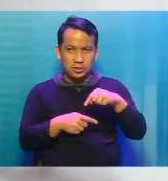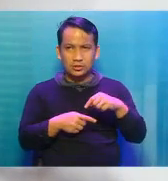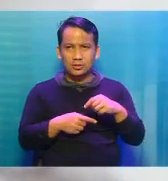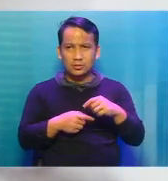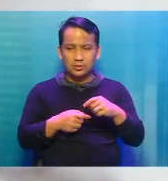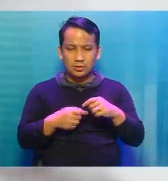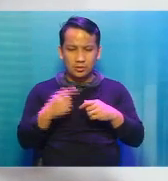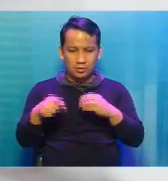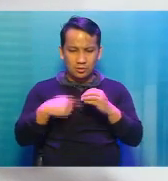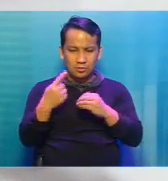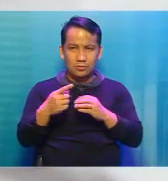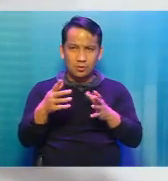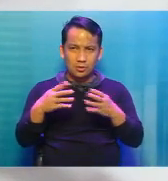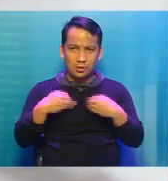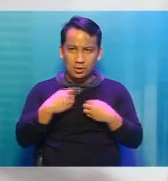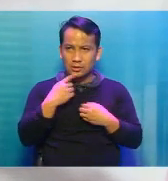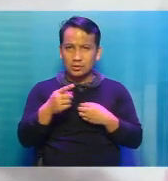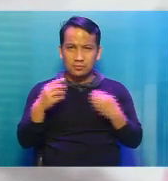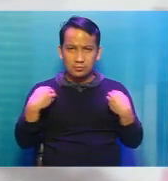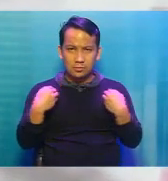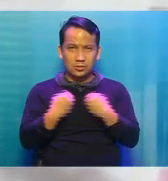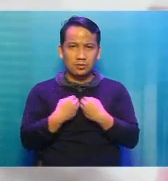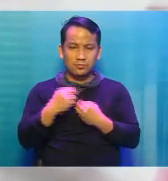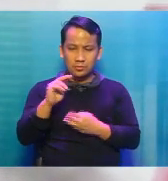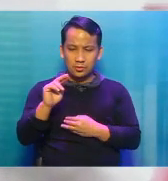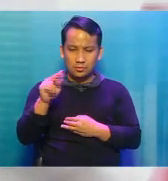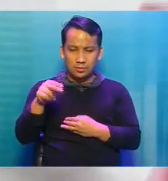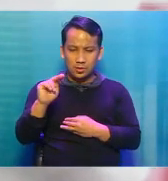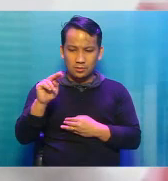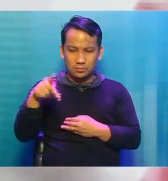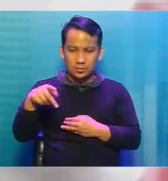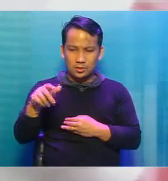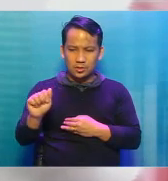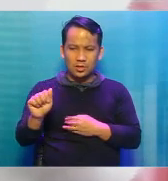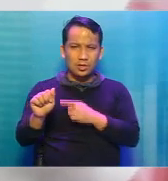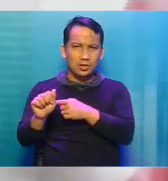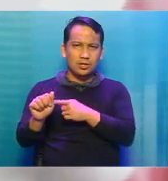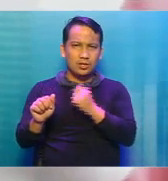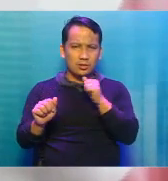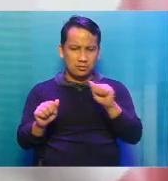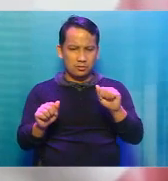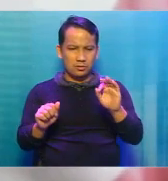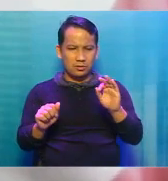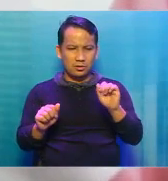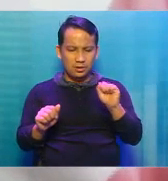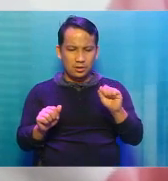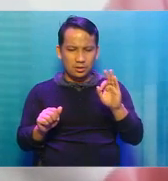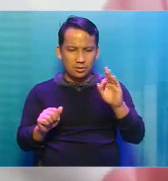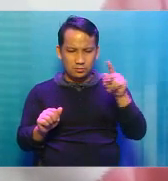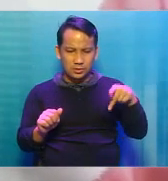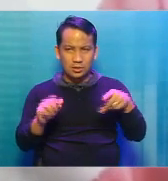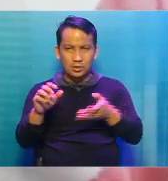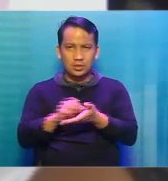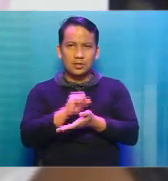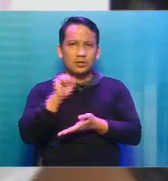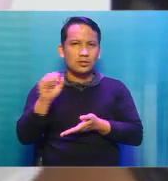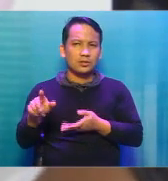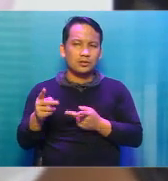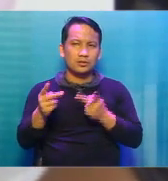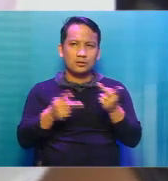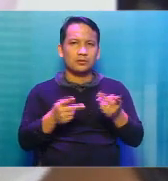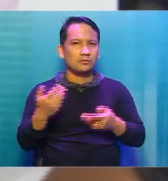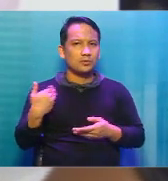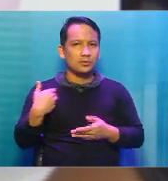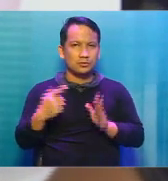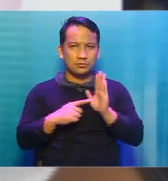mga sundalo para umaming sila ay miyembro ng New People's Army. Pero para sa AFP, ang pagbasura ng korte sa kanilang petisyon